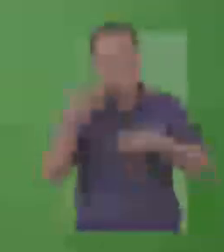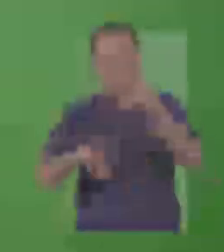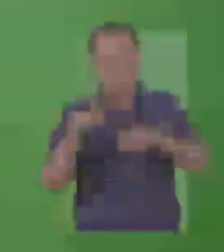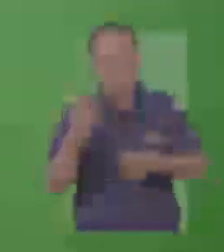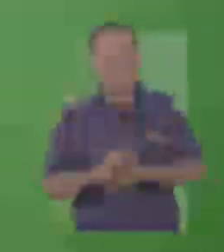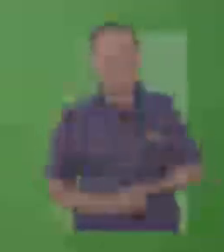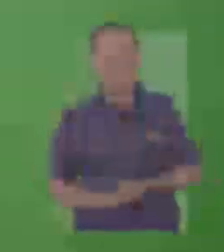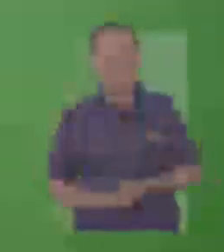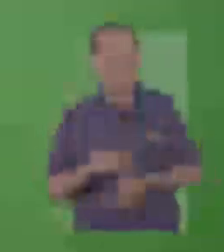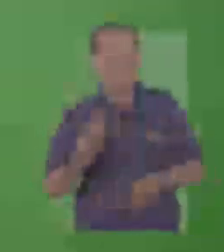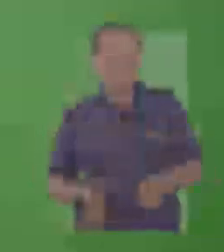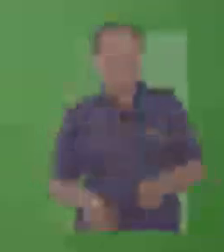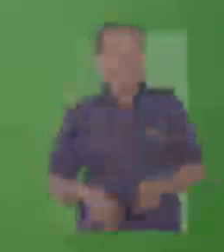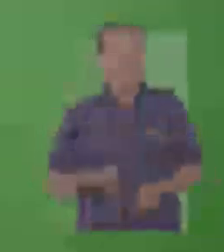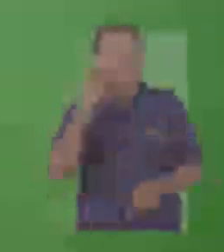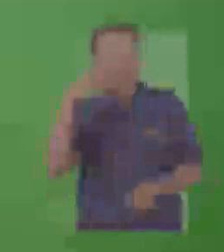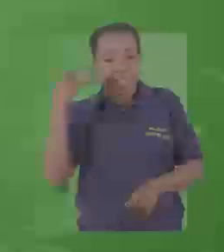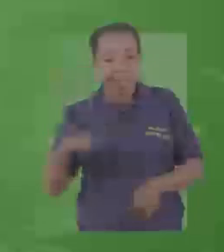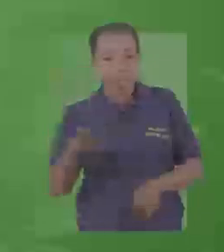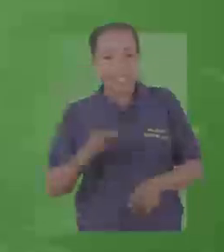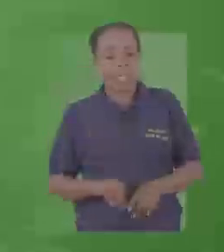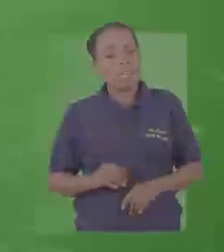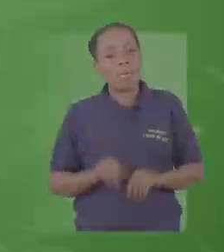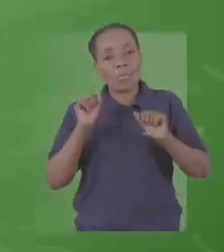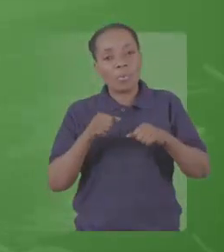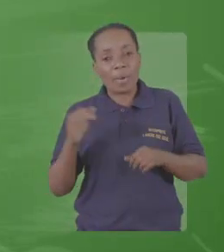restriction d'entrée des étrangers sur le